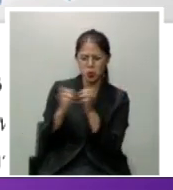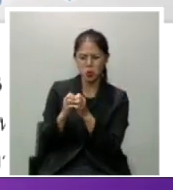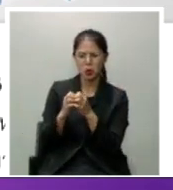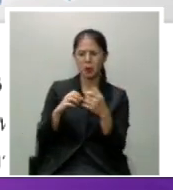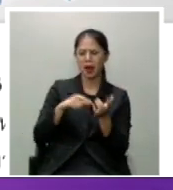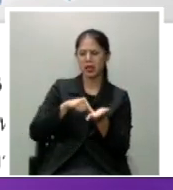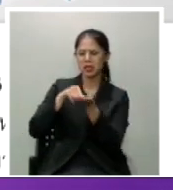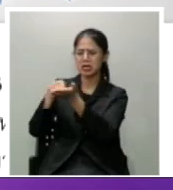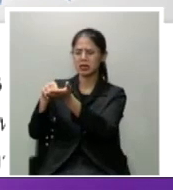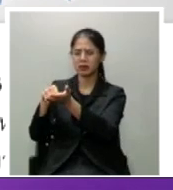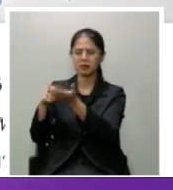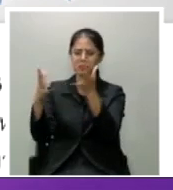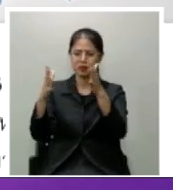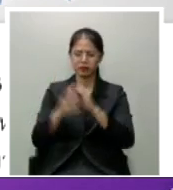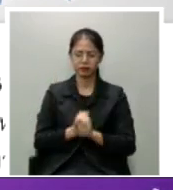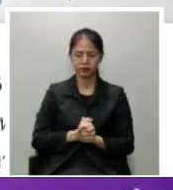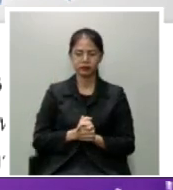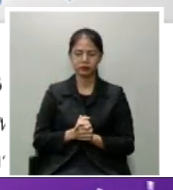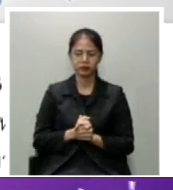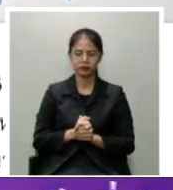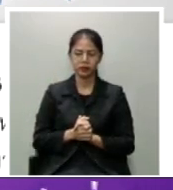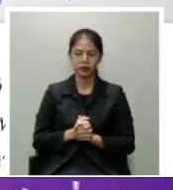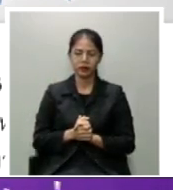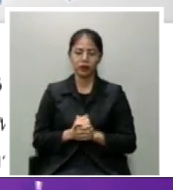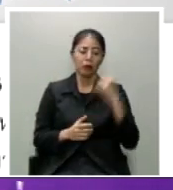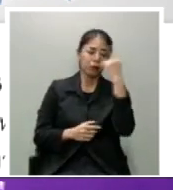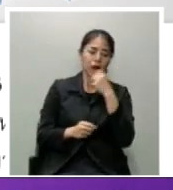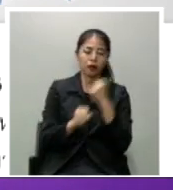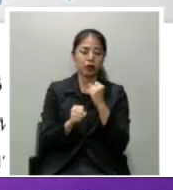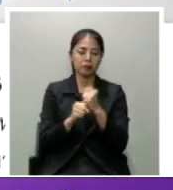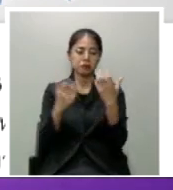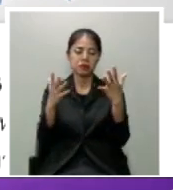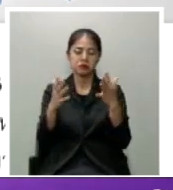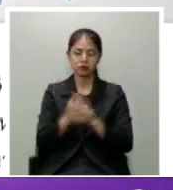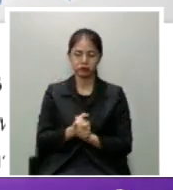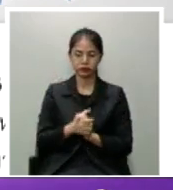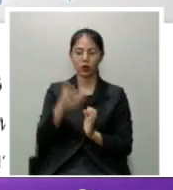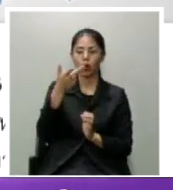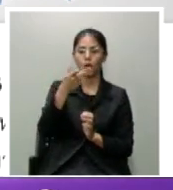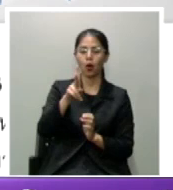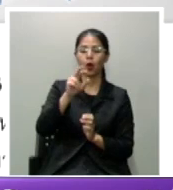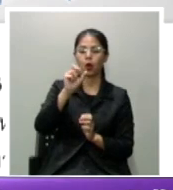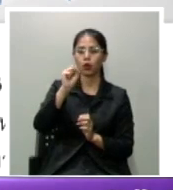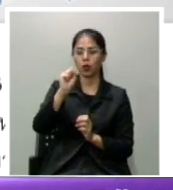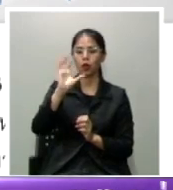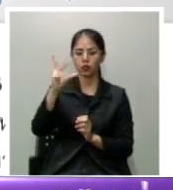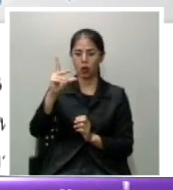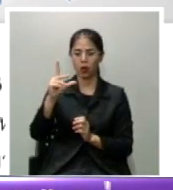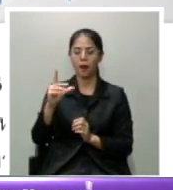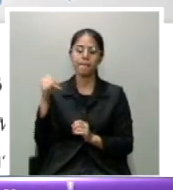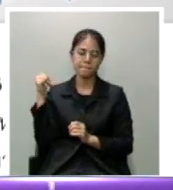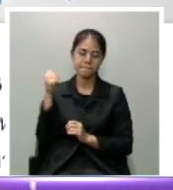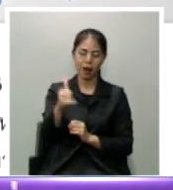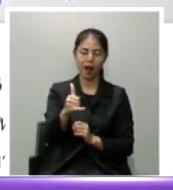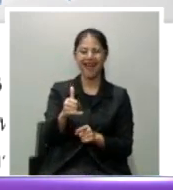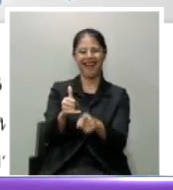าเสนอกฎหมายหรอกครับก็เลยไม่มีใครทำอะไรกันในตอนนั้นคสช.เข้ามาเขาก็แก้ซึ่งท่านอาจ